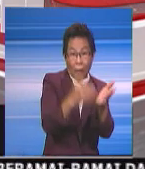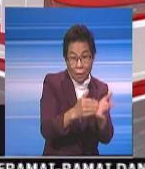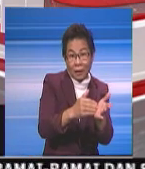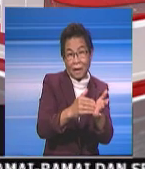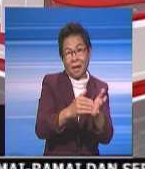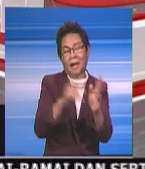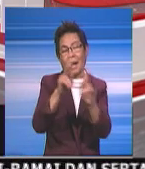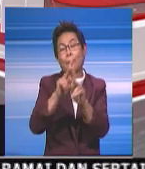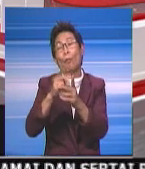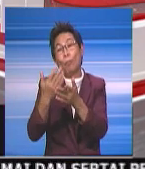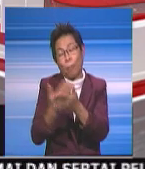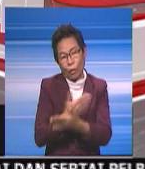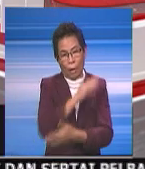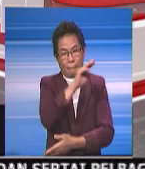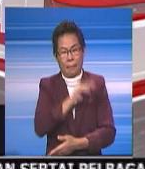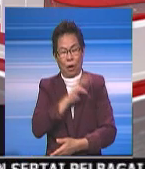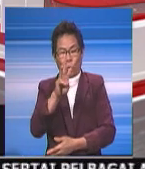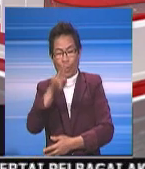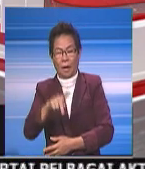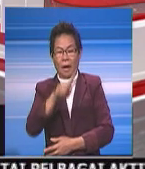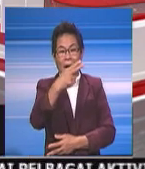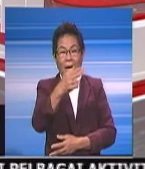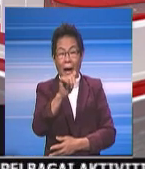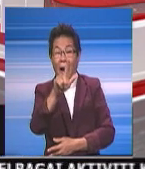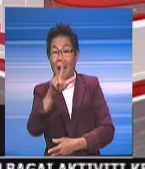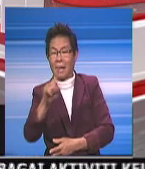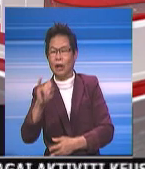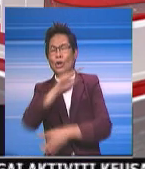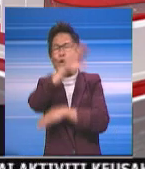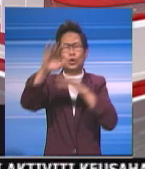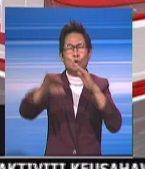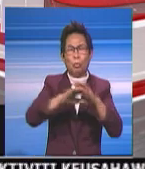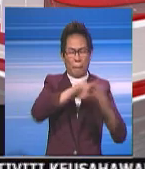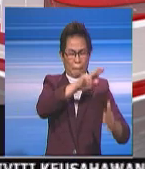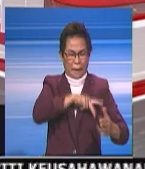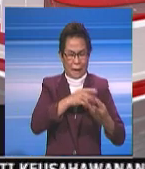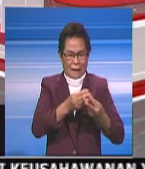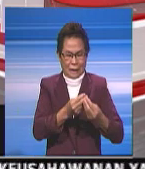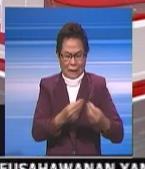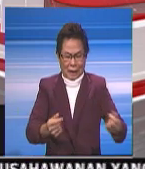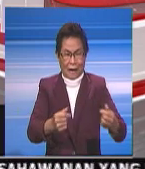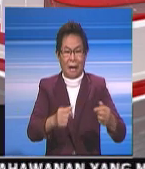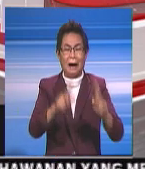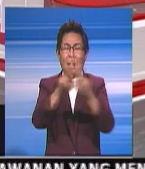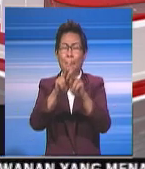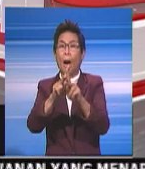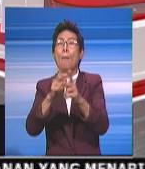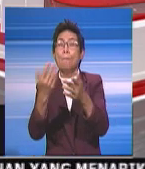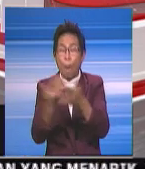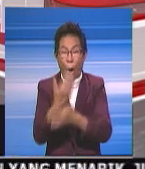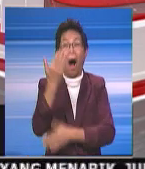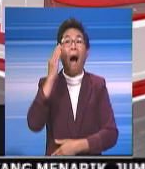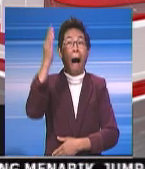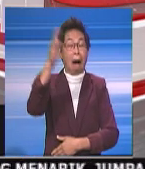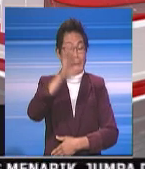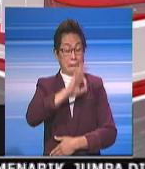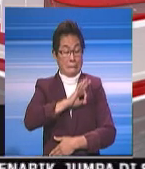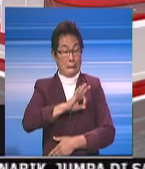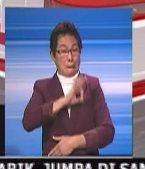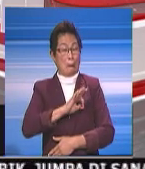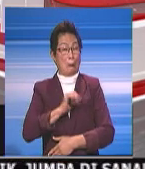Wilayah Persekutuan Khalid Abdul Samad berkata semua pemilik tanah Kampung Baru akan mendapat manfaat serta pulangan